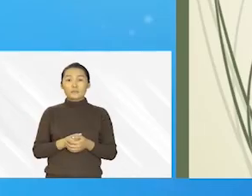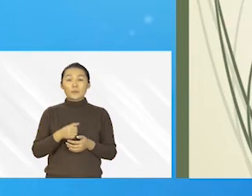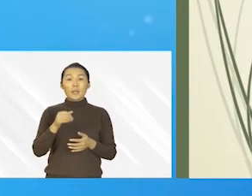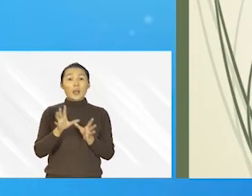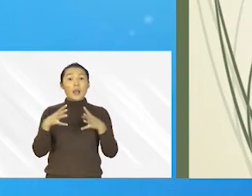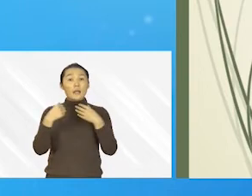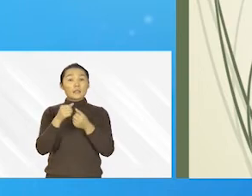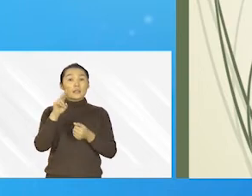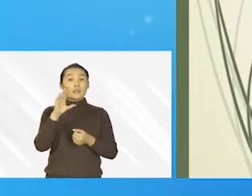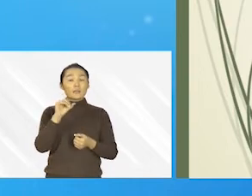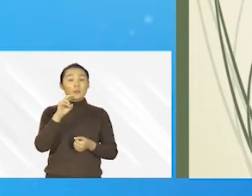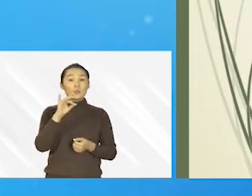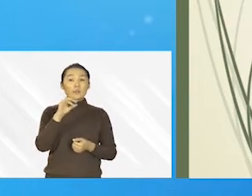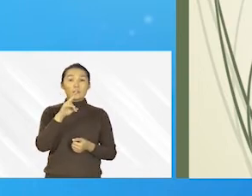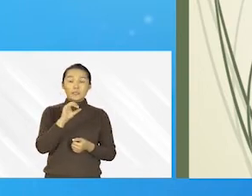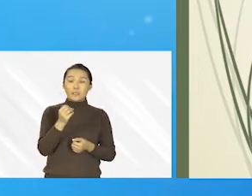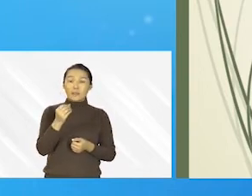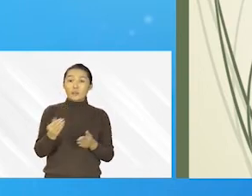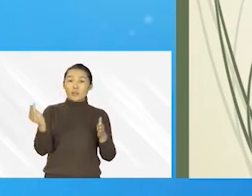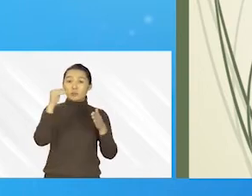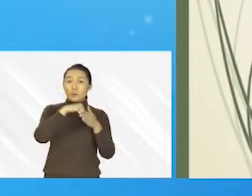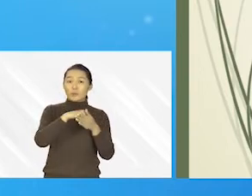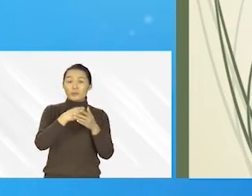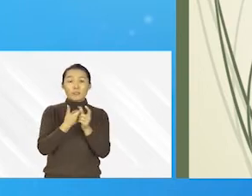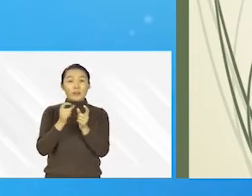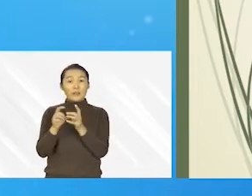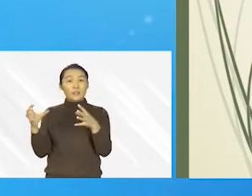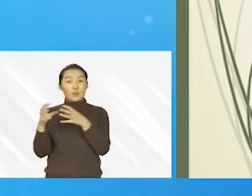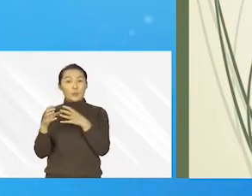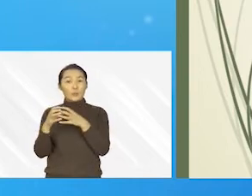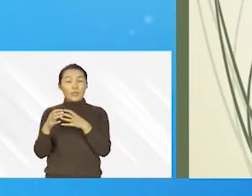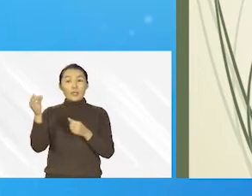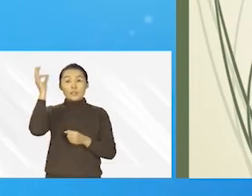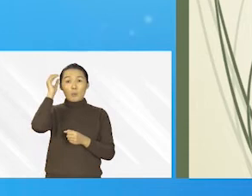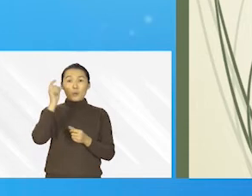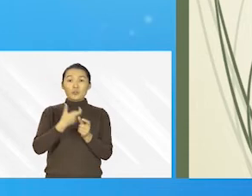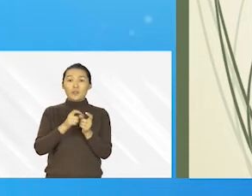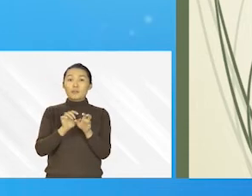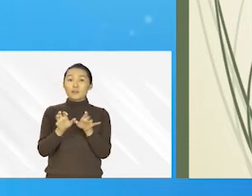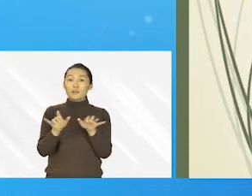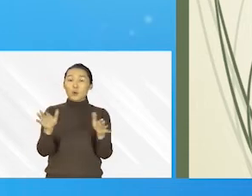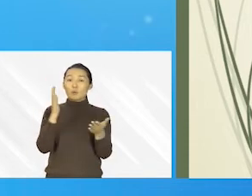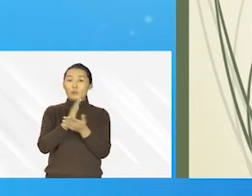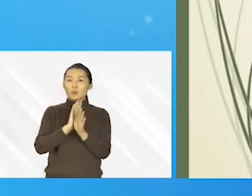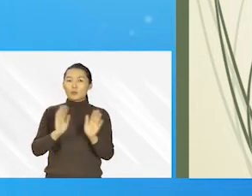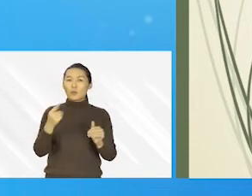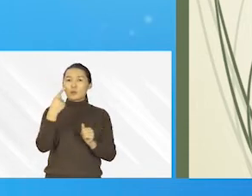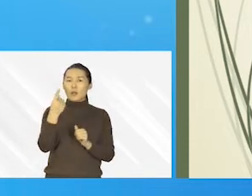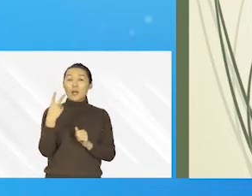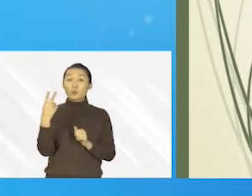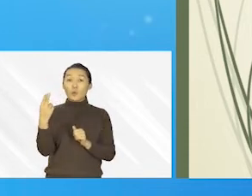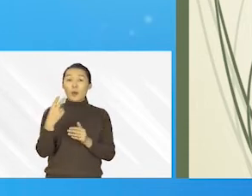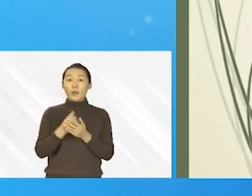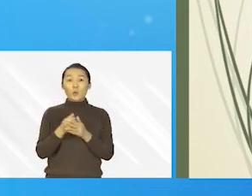Отряд двукрылые также относятся к этой группе. Напомним, что эти насекомые имеют только одну пару